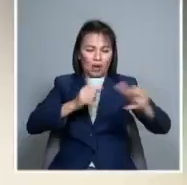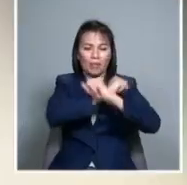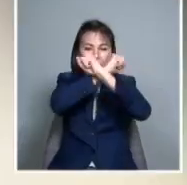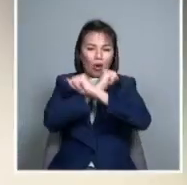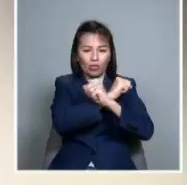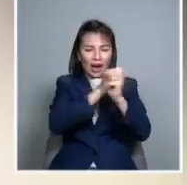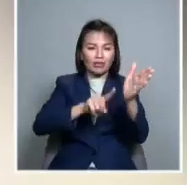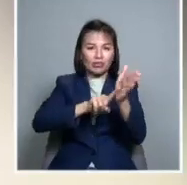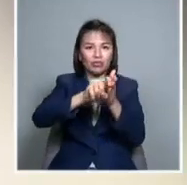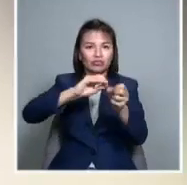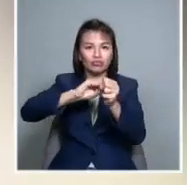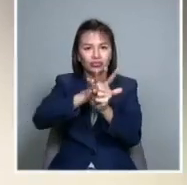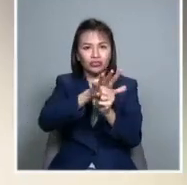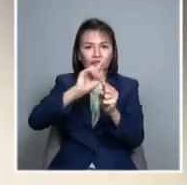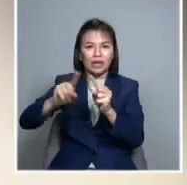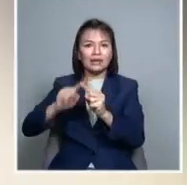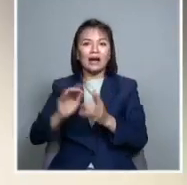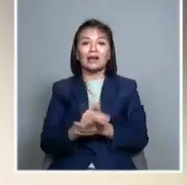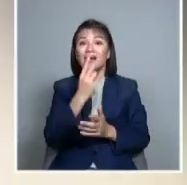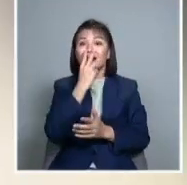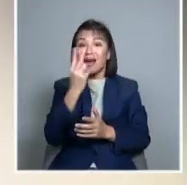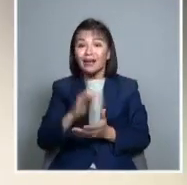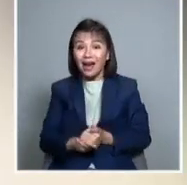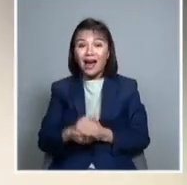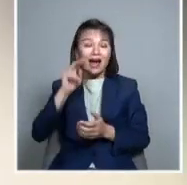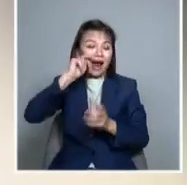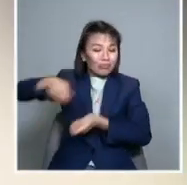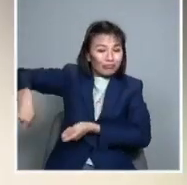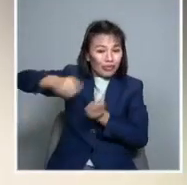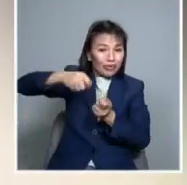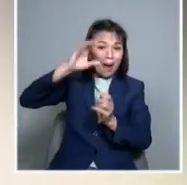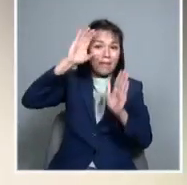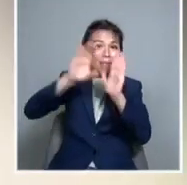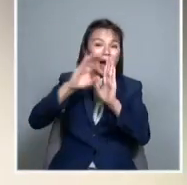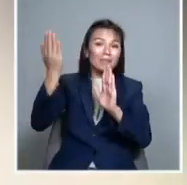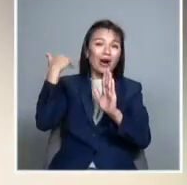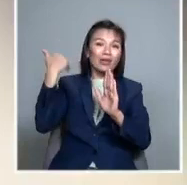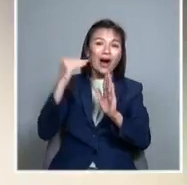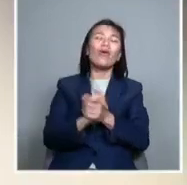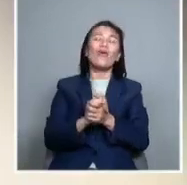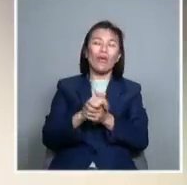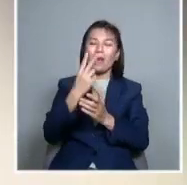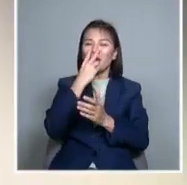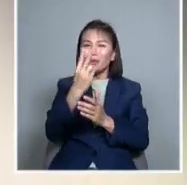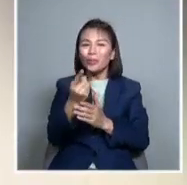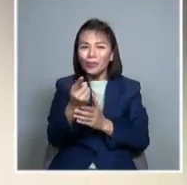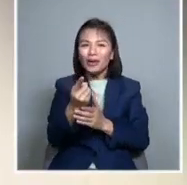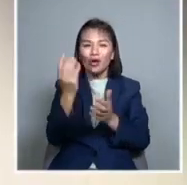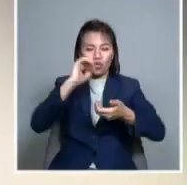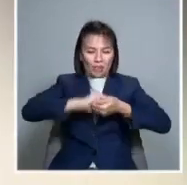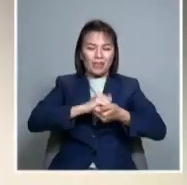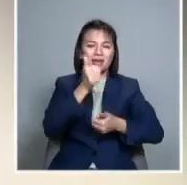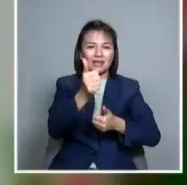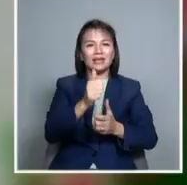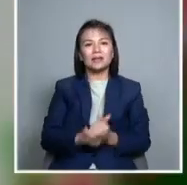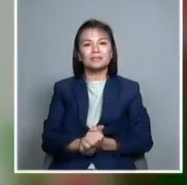เองนะครับหลายท่านวันนี้เห็นไปขุดรูปทรงกันกับที่ไหนก็ไม่รู้ว่าแชร์กันเหรอทำให้คิดถึงบรรยากาศเก่าๆนั่นเองนะแต่ก็ให้ความร่วมมือเป็นอย่างดี